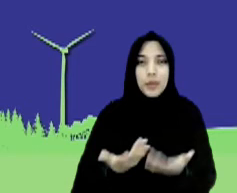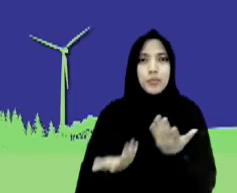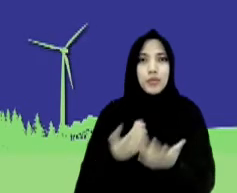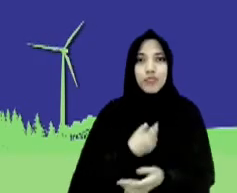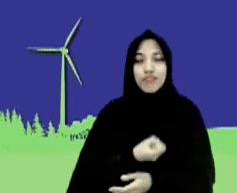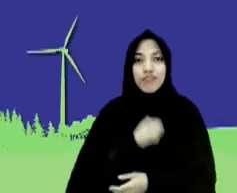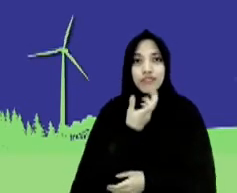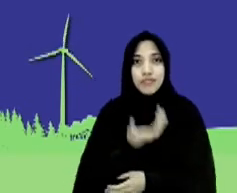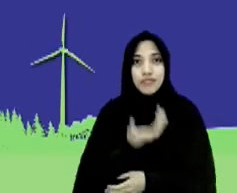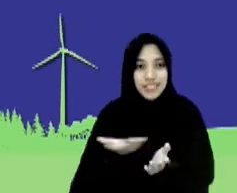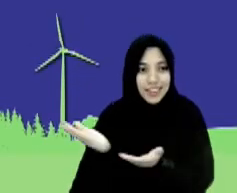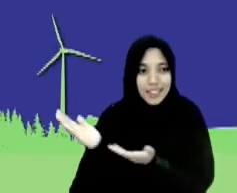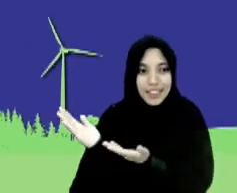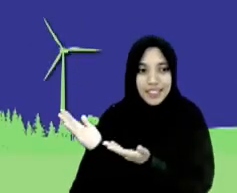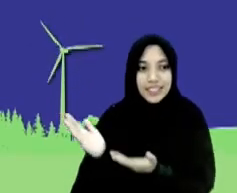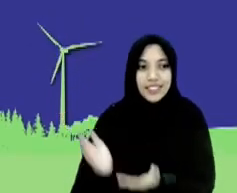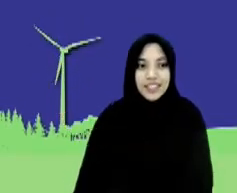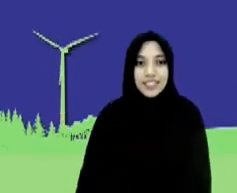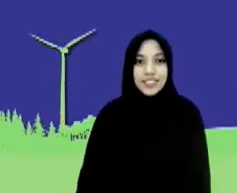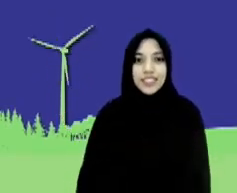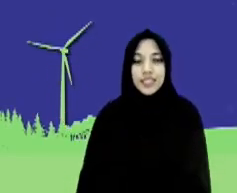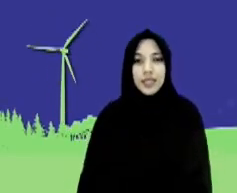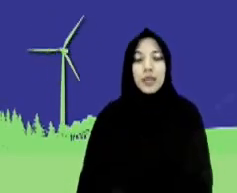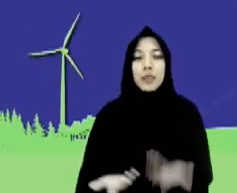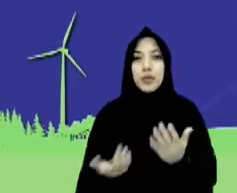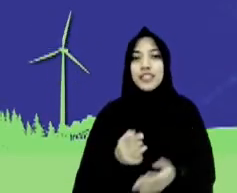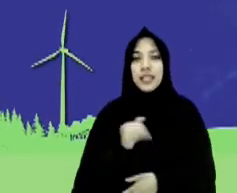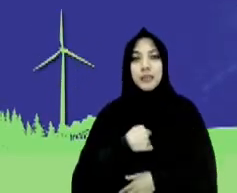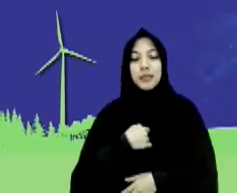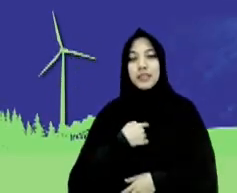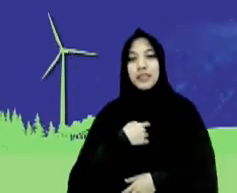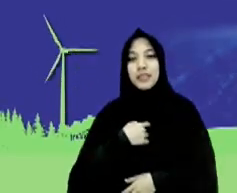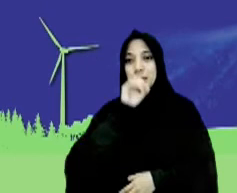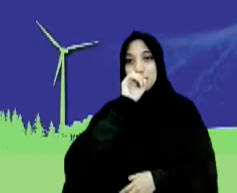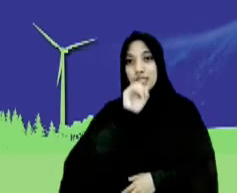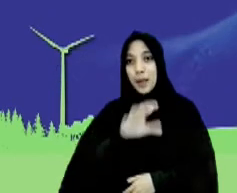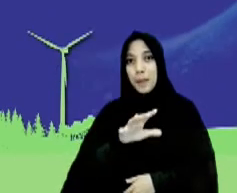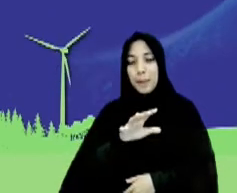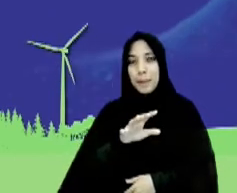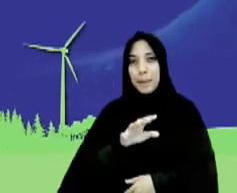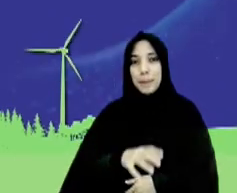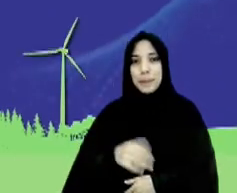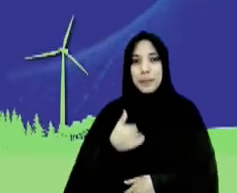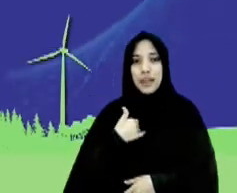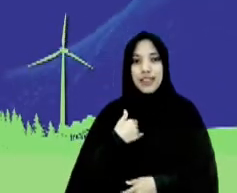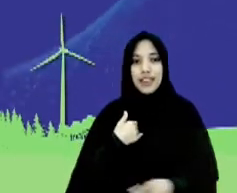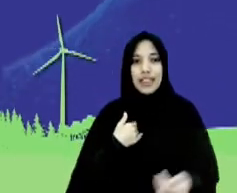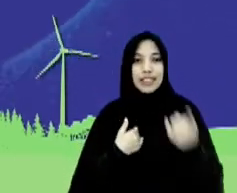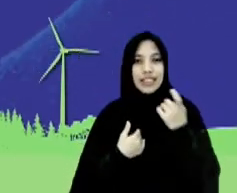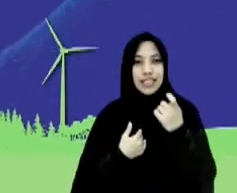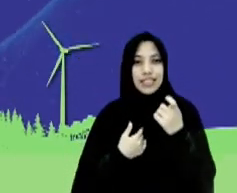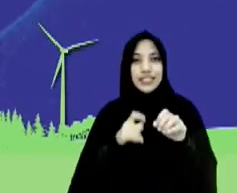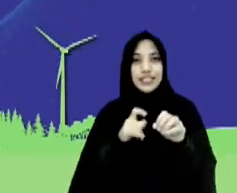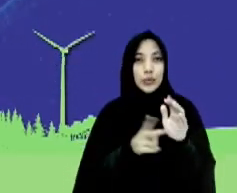disamp sudah bisa mungkkus menjawab Iya sekaligus menjawab ini ada pertanyaan di kolom q& ya